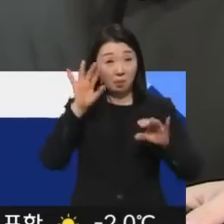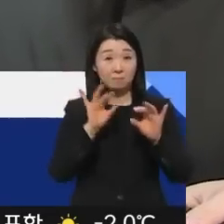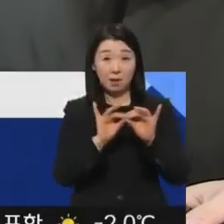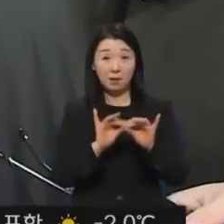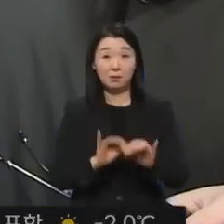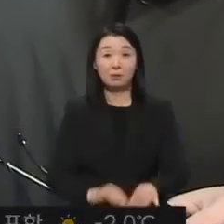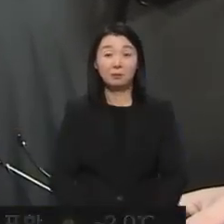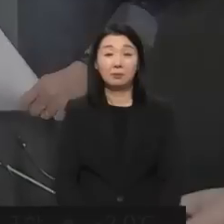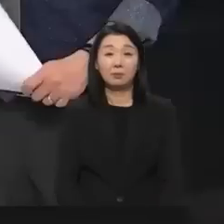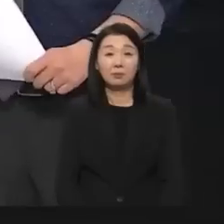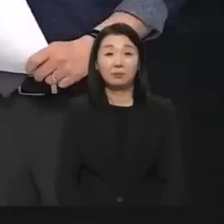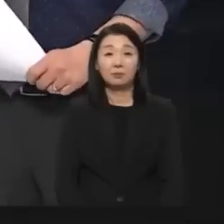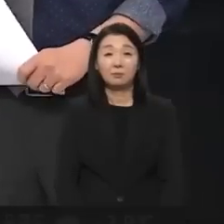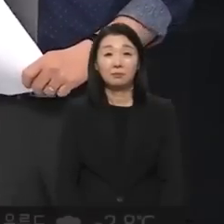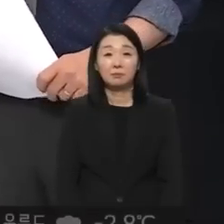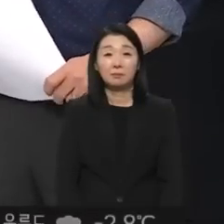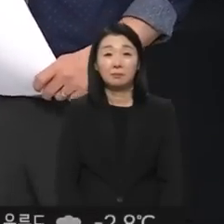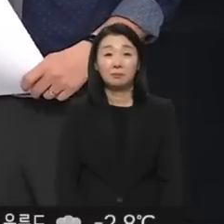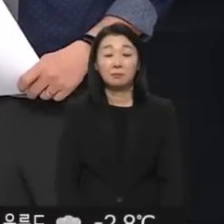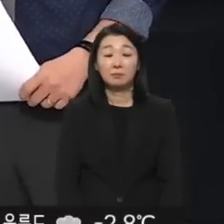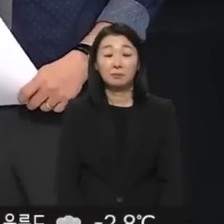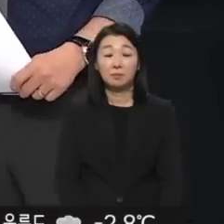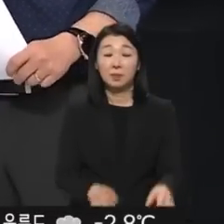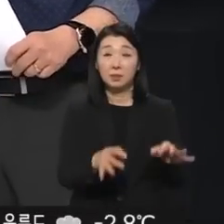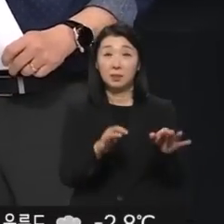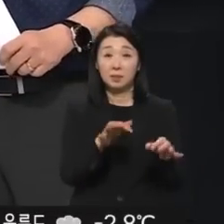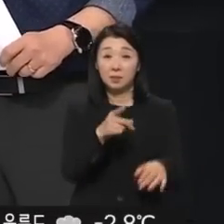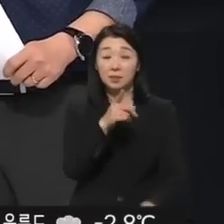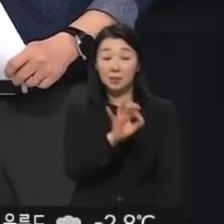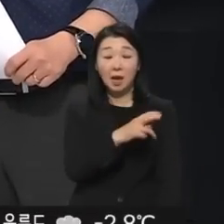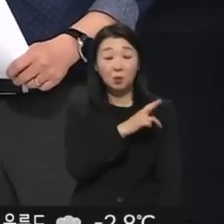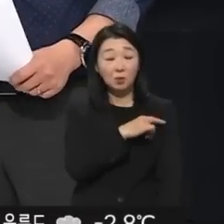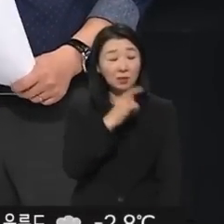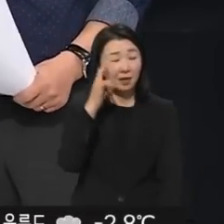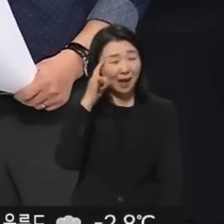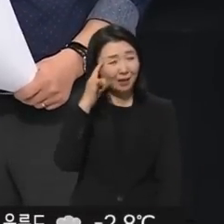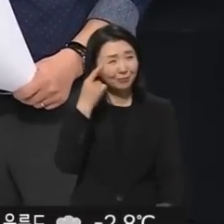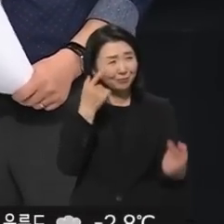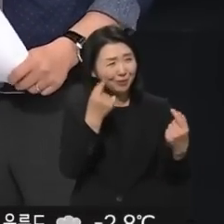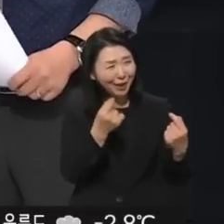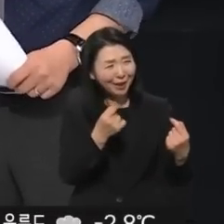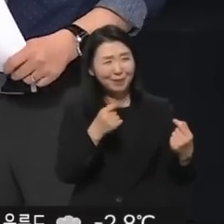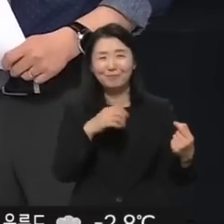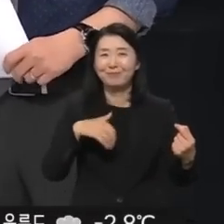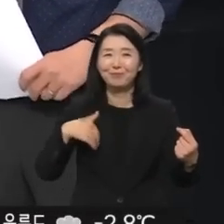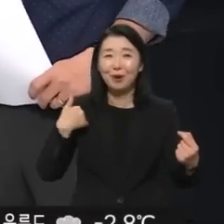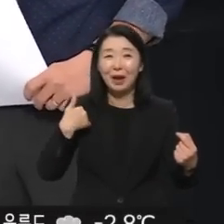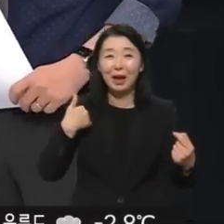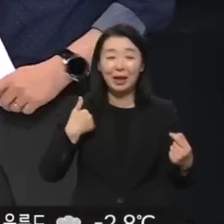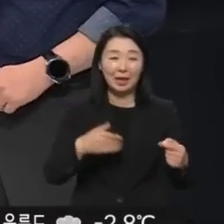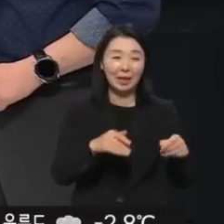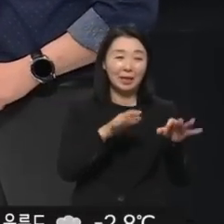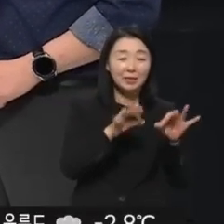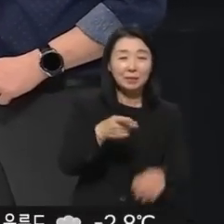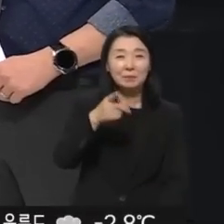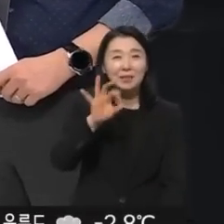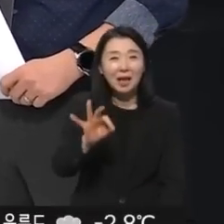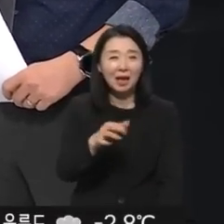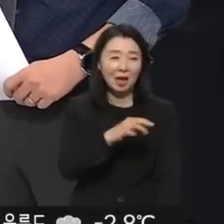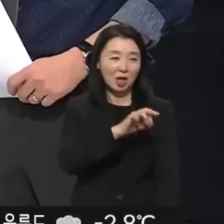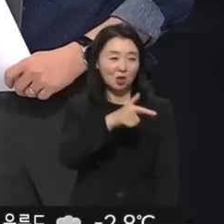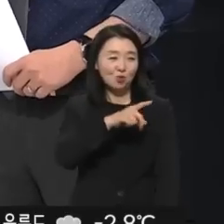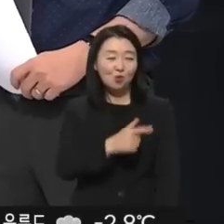있습니다. 장 의원의 생각도 같을지는 모르겠습니다. 김장연대냐,